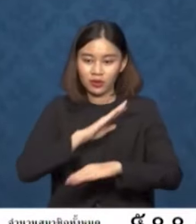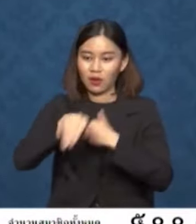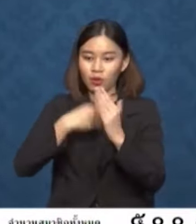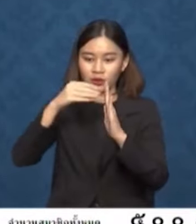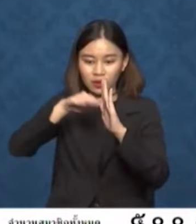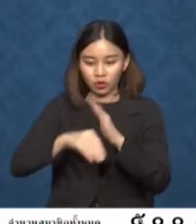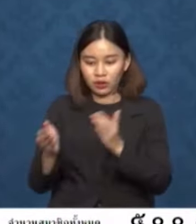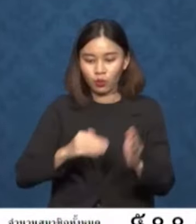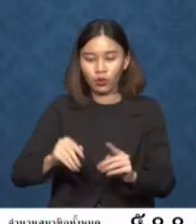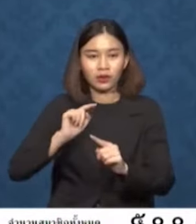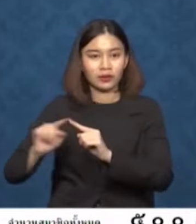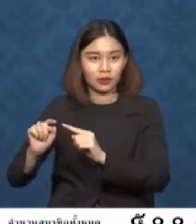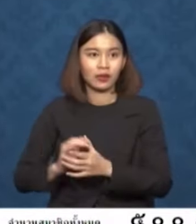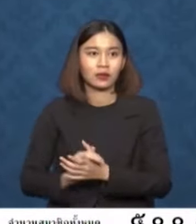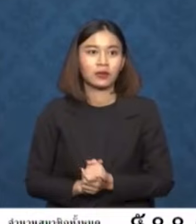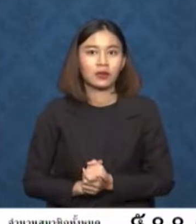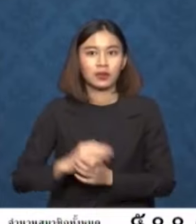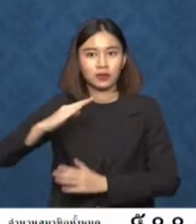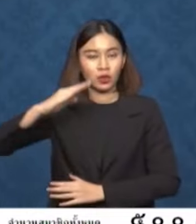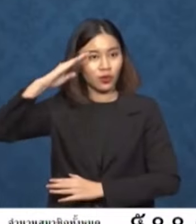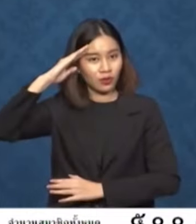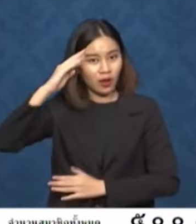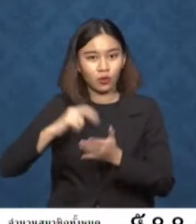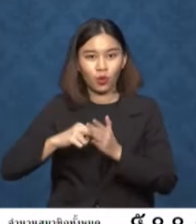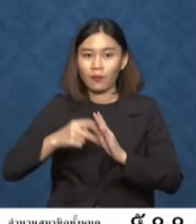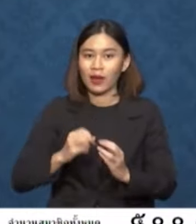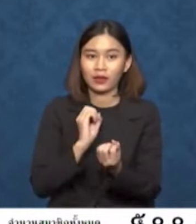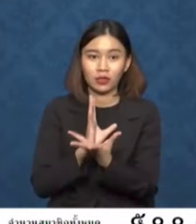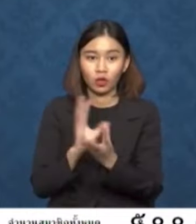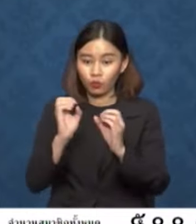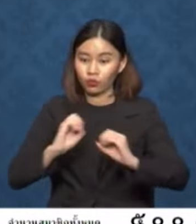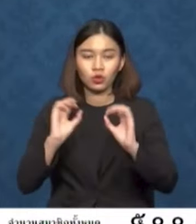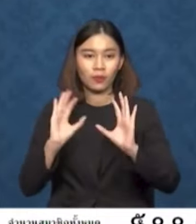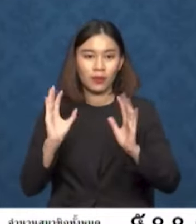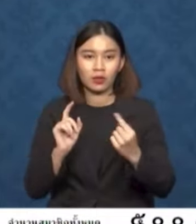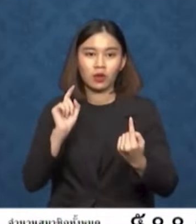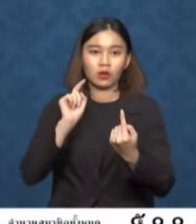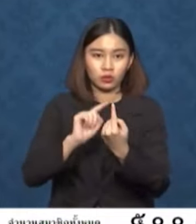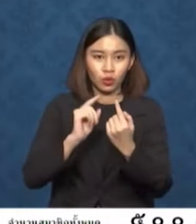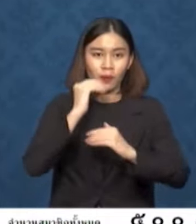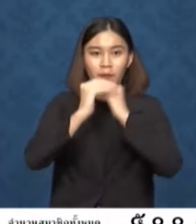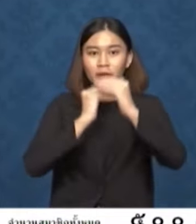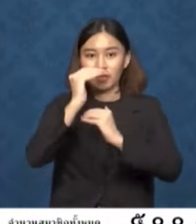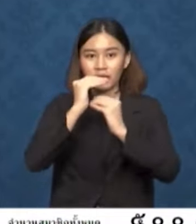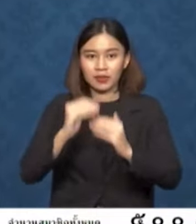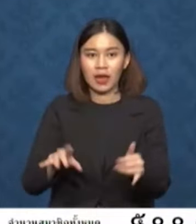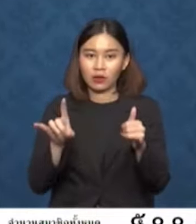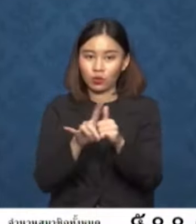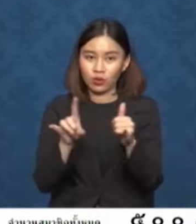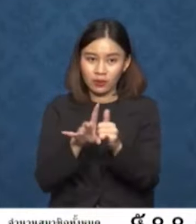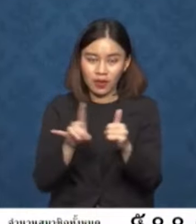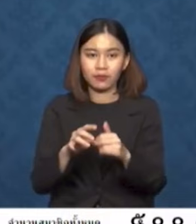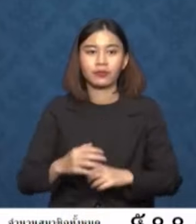การที่จะเด็กวัยนี้แม้มาเป็นทหารก็ไม่ให้เขาสูญเปล่าเขาต้องเข้าสู่กระบวนการพัฒนาคุณภาพ